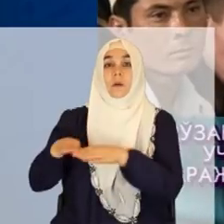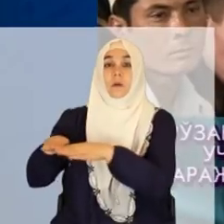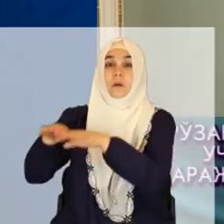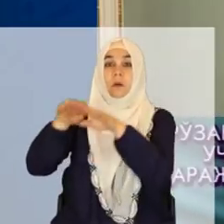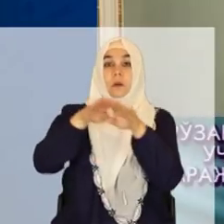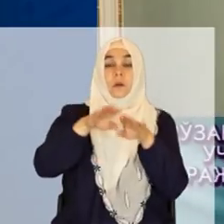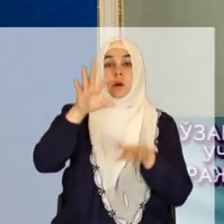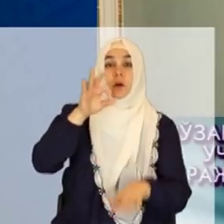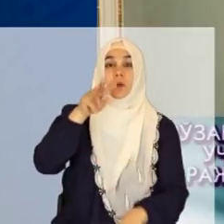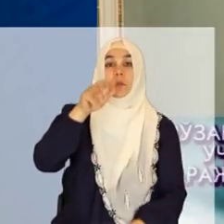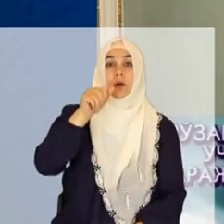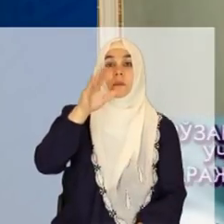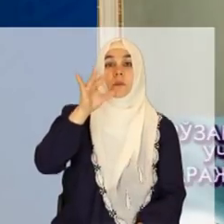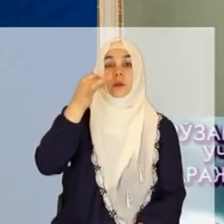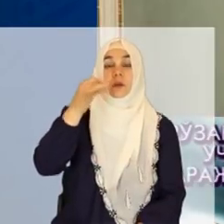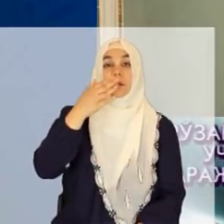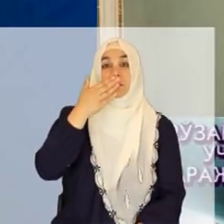ommaviy roza, birinchi daraja.